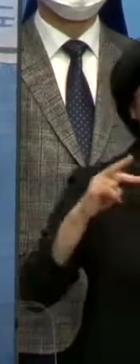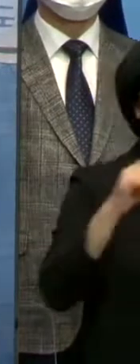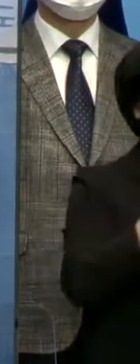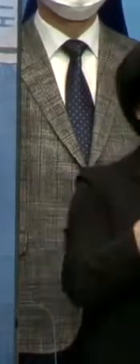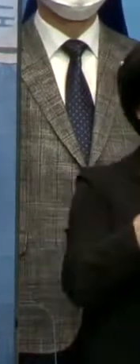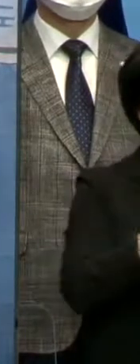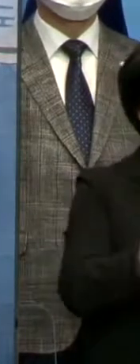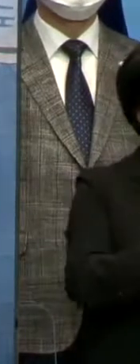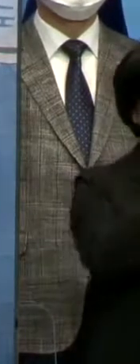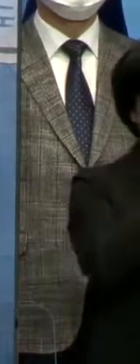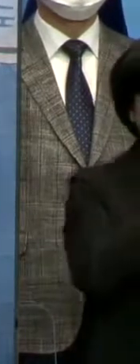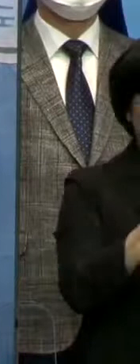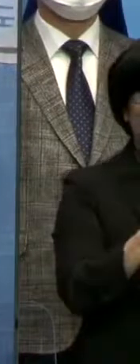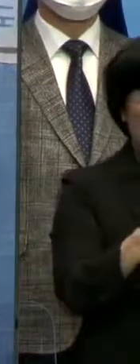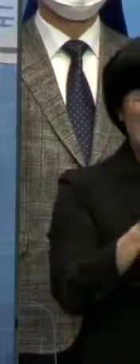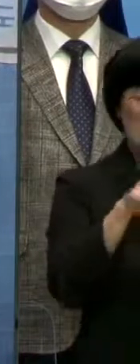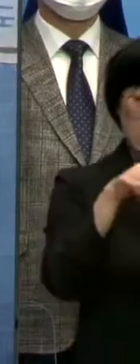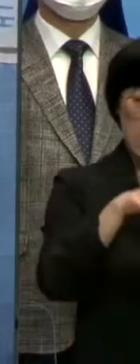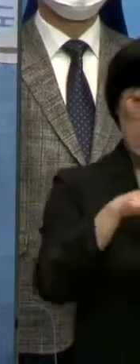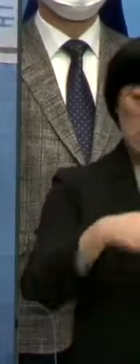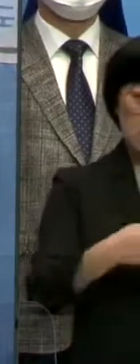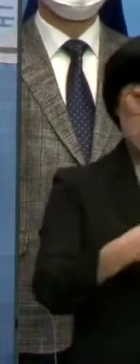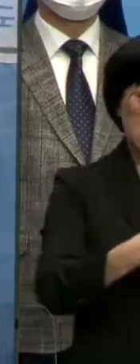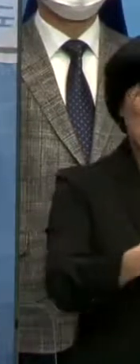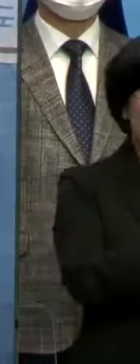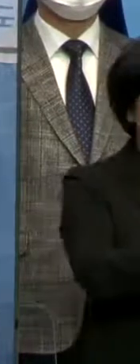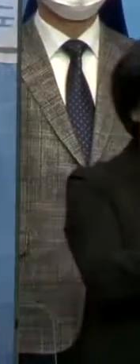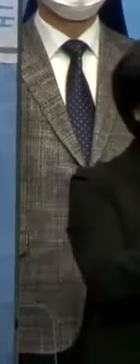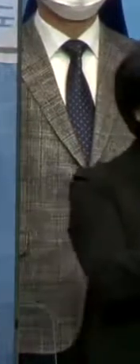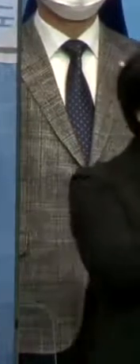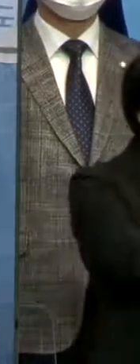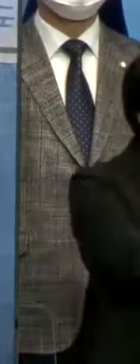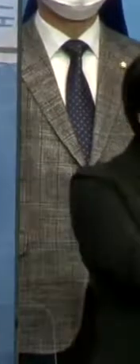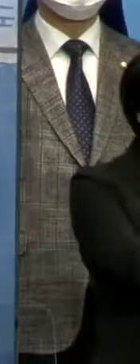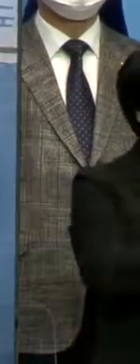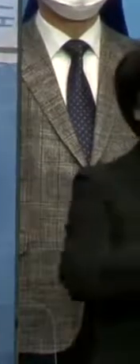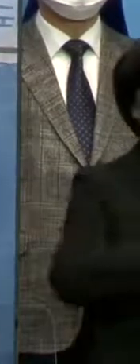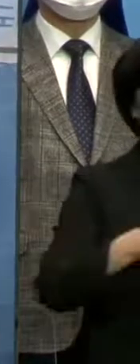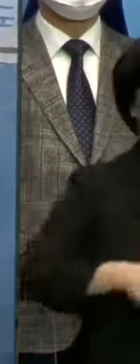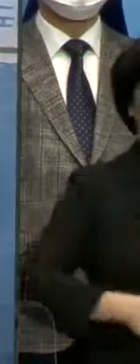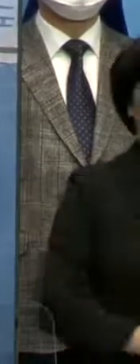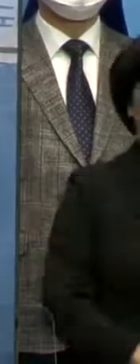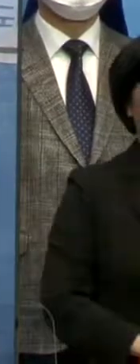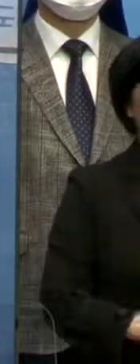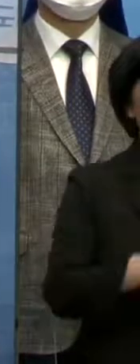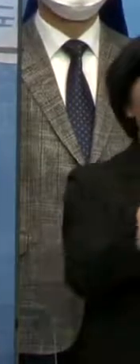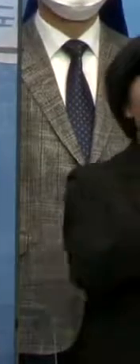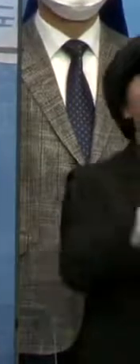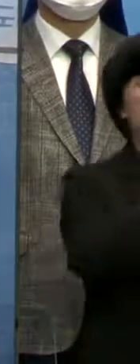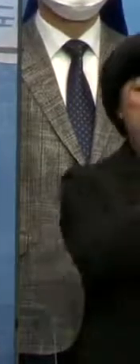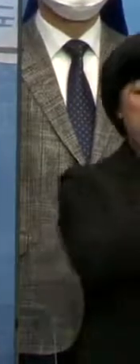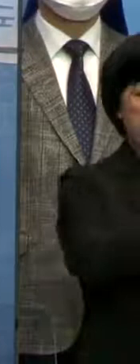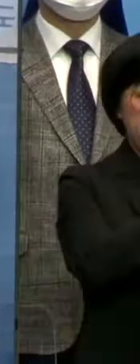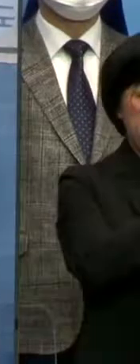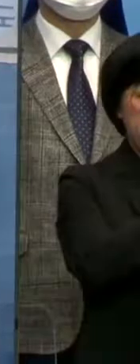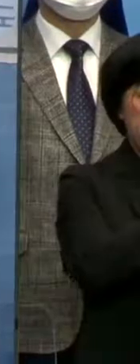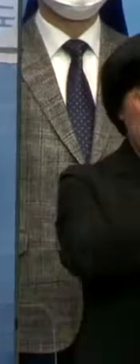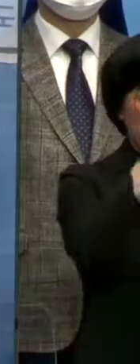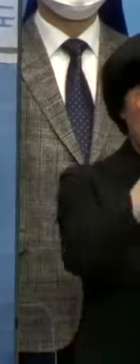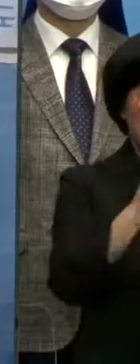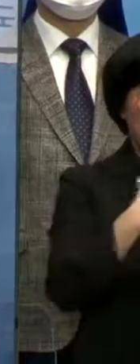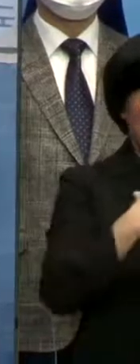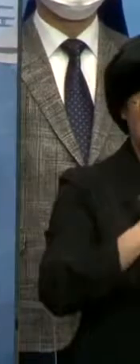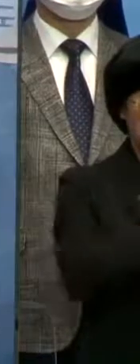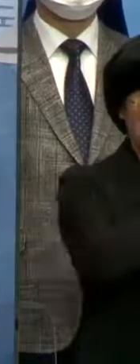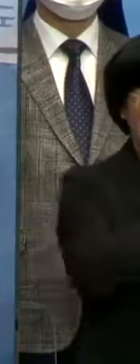것이 환자를 위한 것인지 의료인을 위한 것인지 밝혀야 합니다. 이들 법안은 모두 환자의